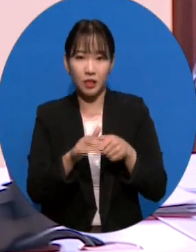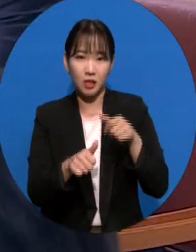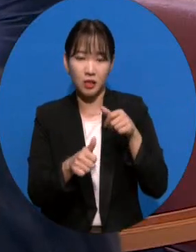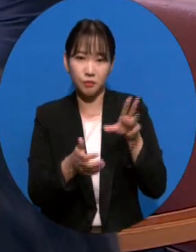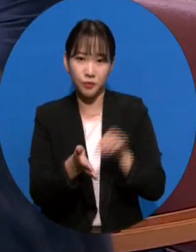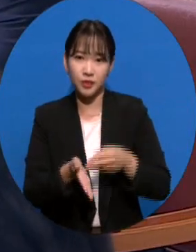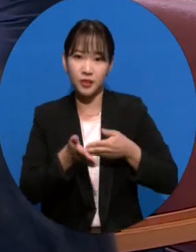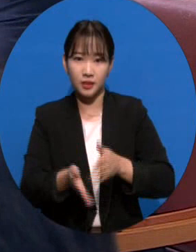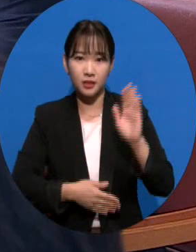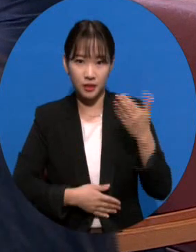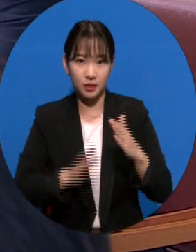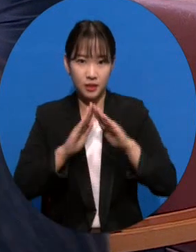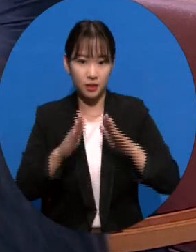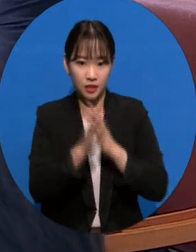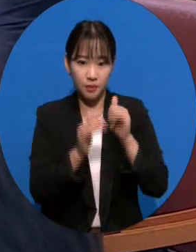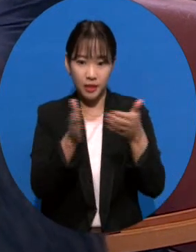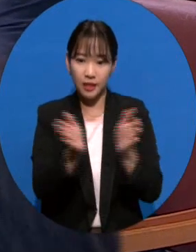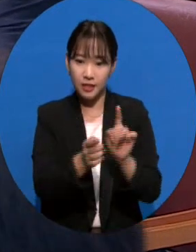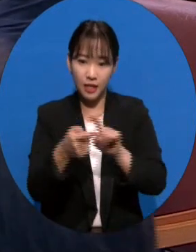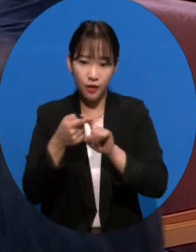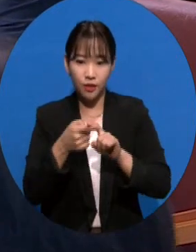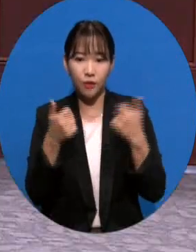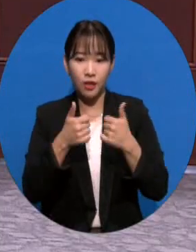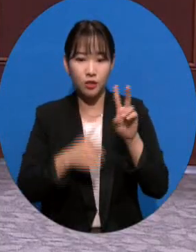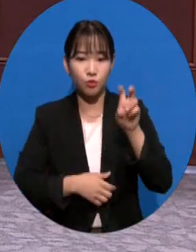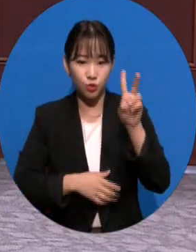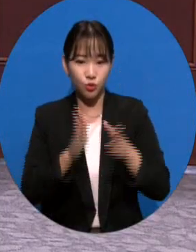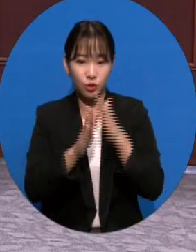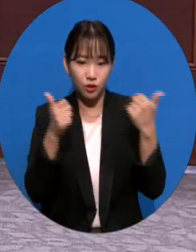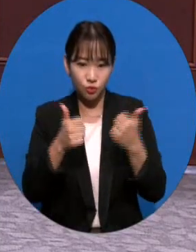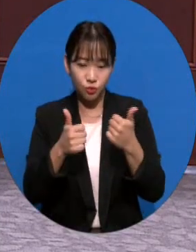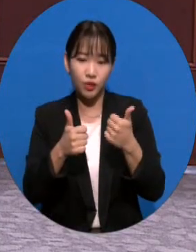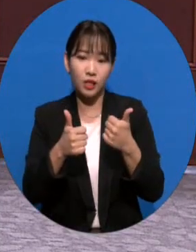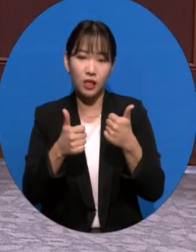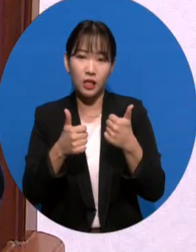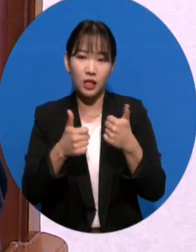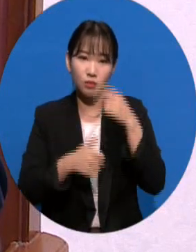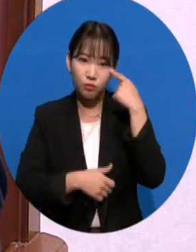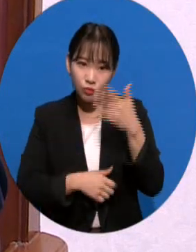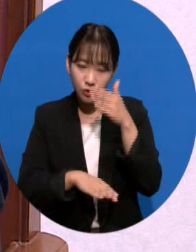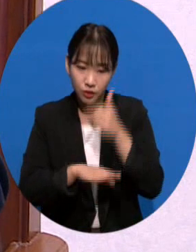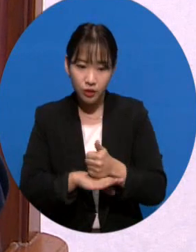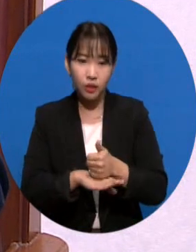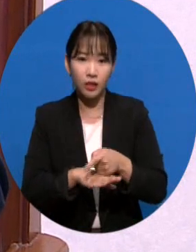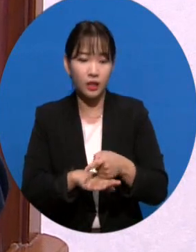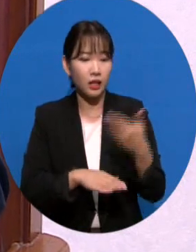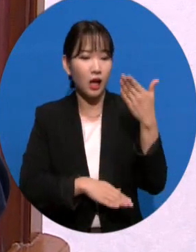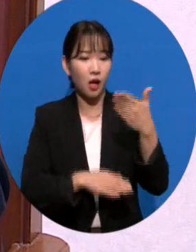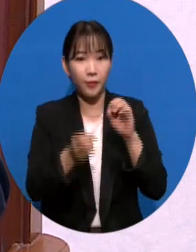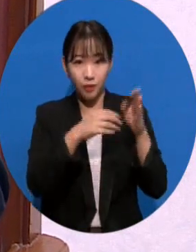나왔습니다 전남 시민단체 연대회의 가 22개 시 군의회 문의한 결과 답변한 9개 의회 가운데